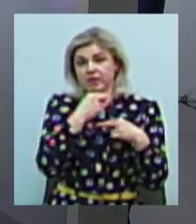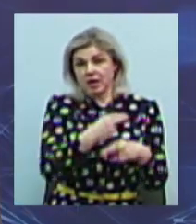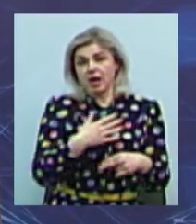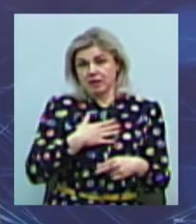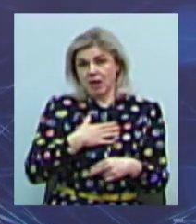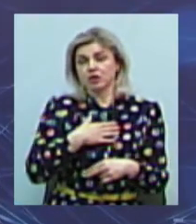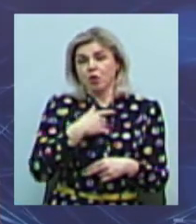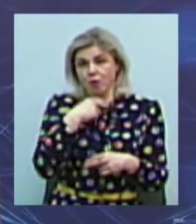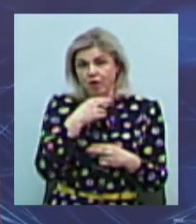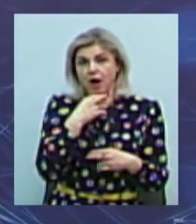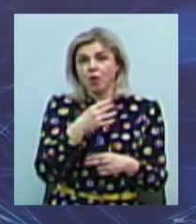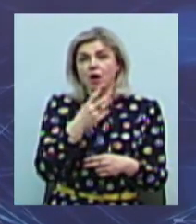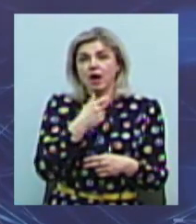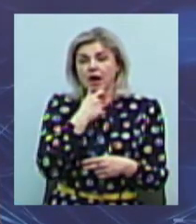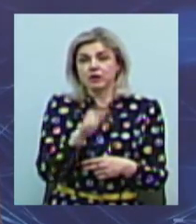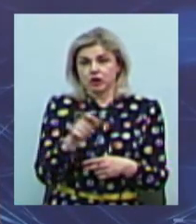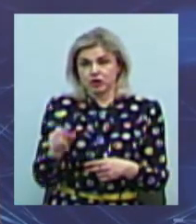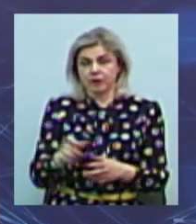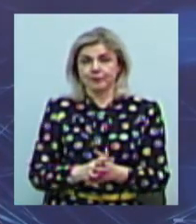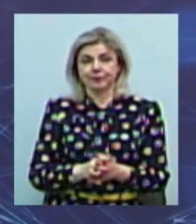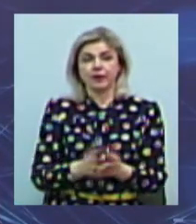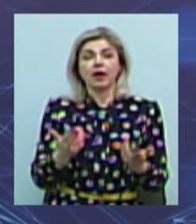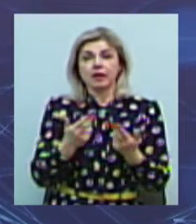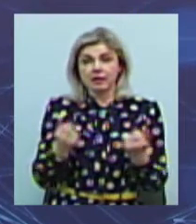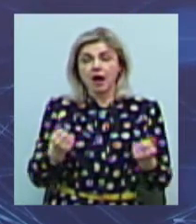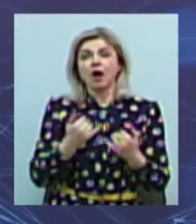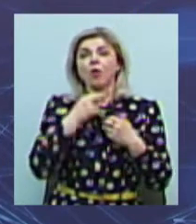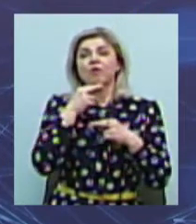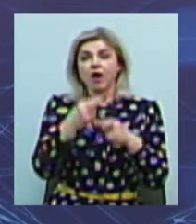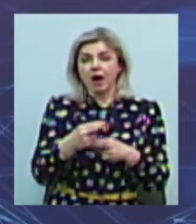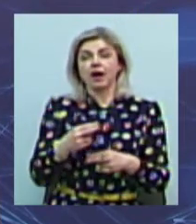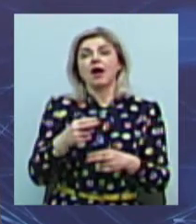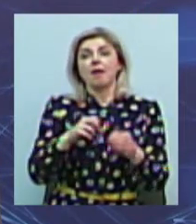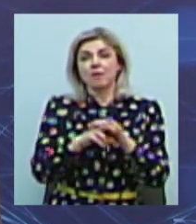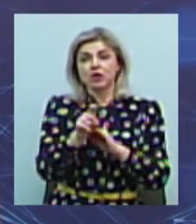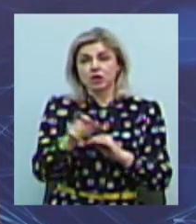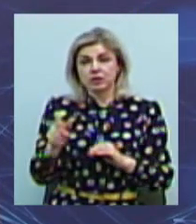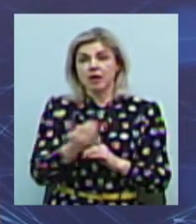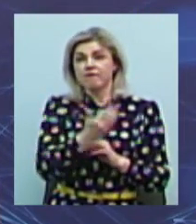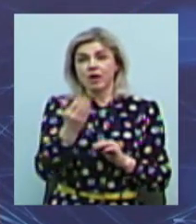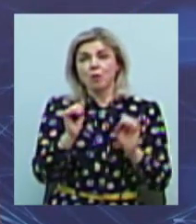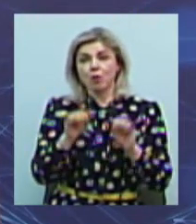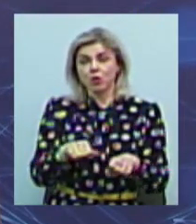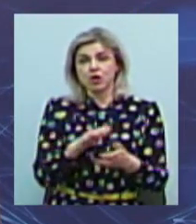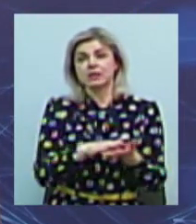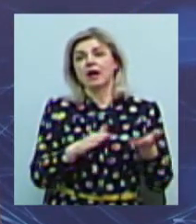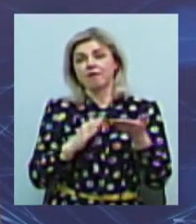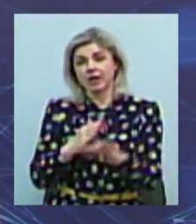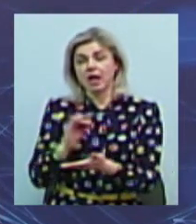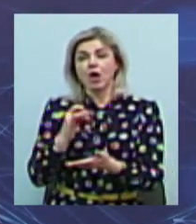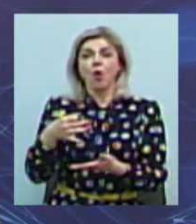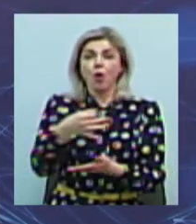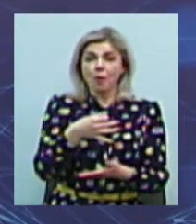це. Так, до уваги вимушених переселенців ви можете подаватися як в